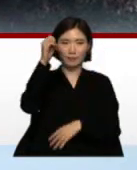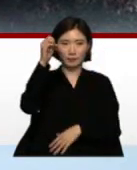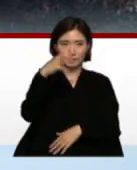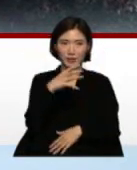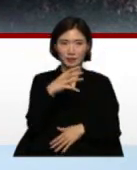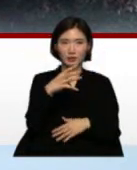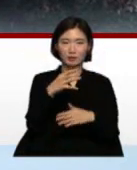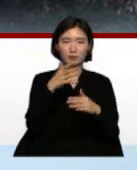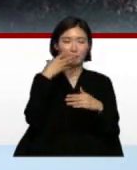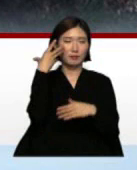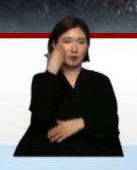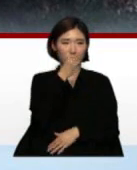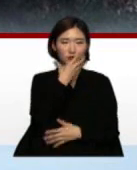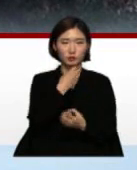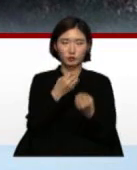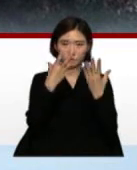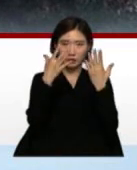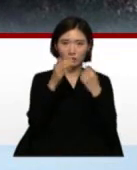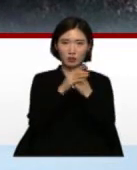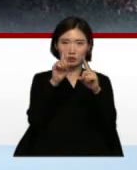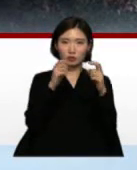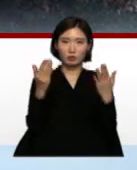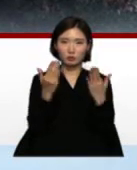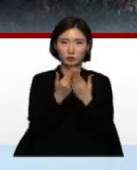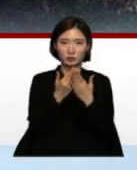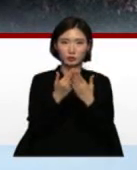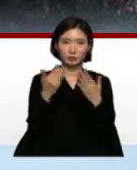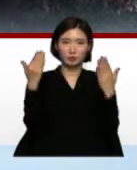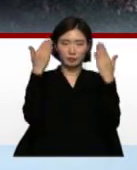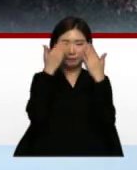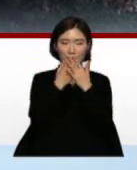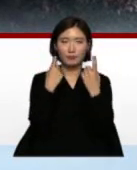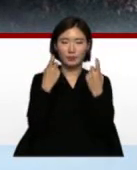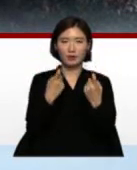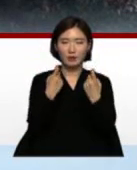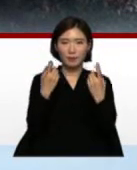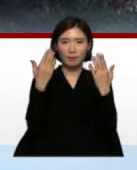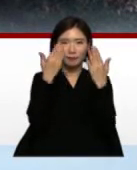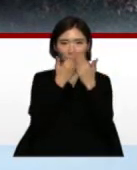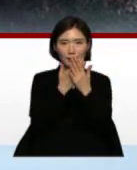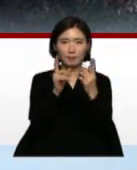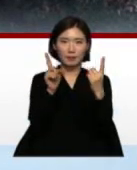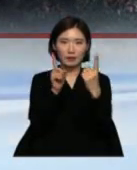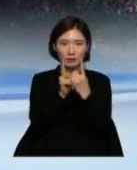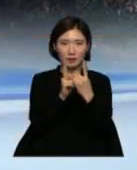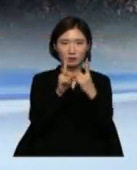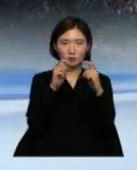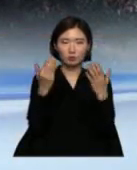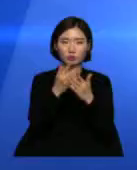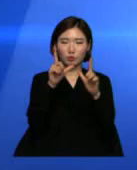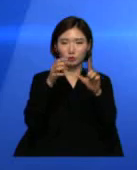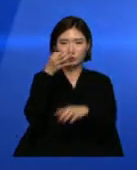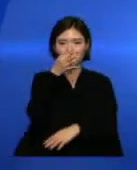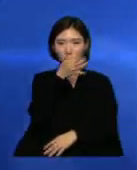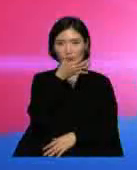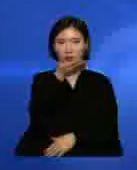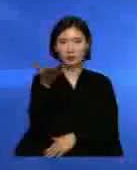보입니다. 이른바 성북동 야행인데 밤에 만나는 성북동의 모습은 어떨까요? 계속해서 박용 기자입니다.